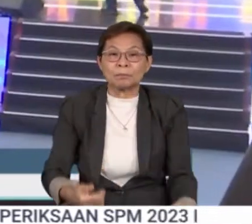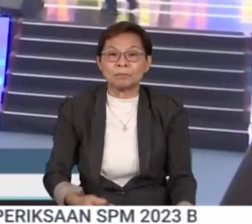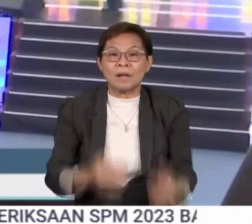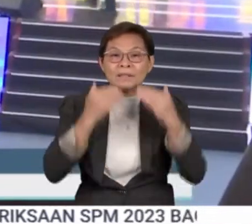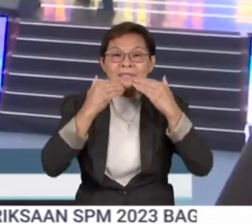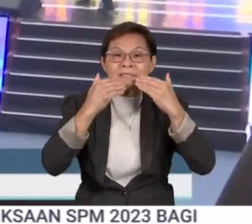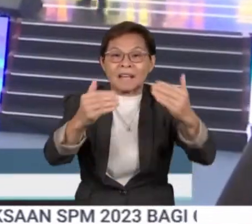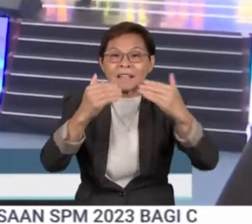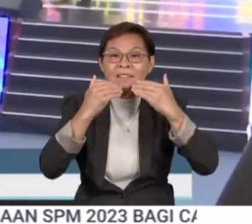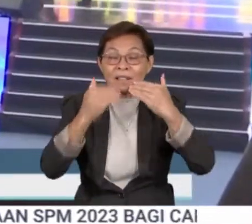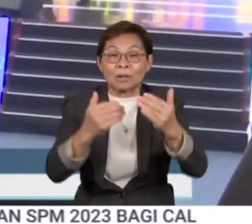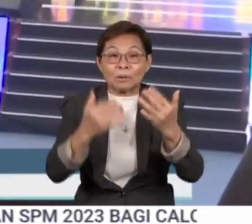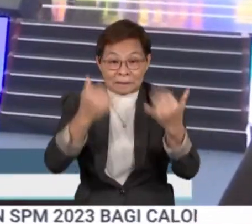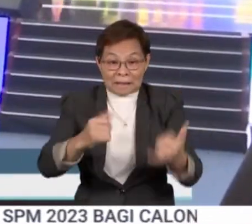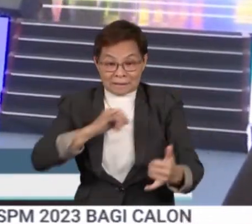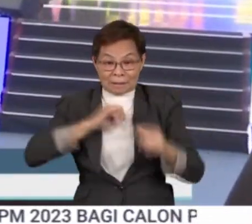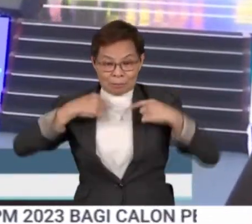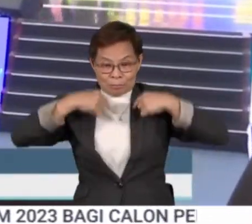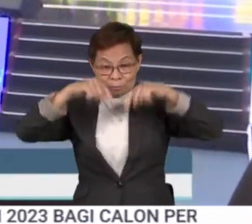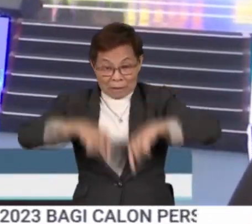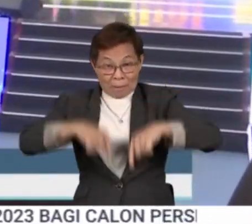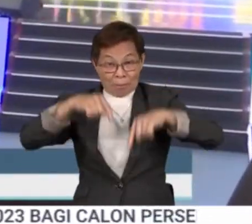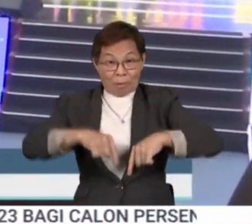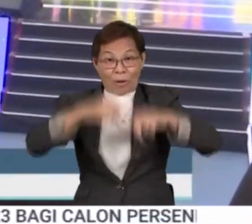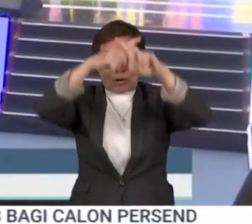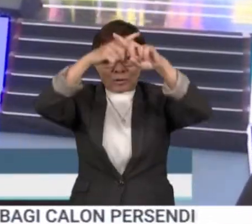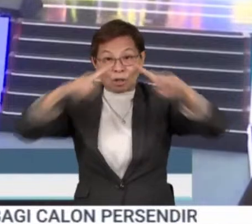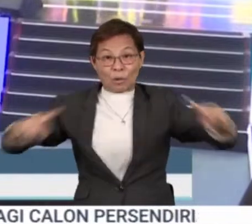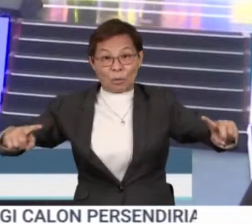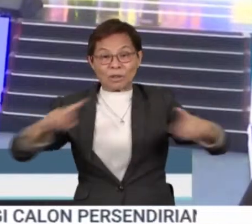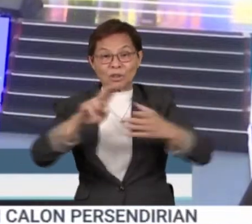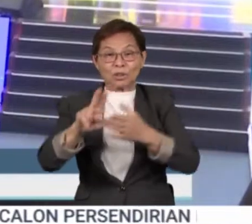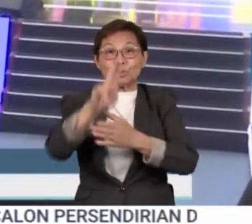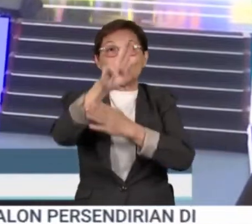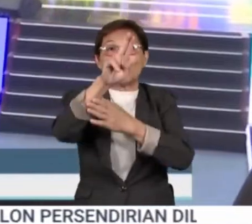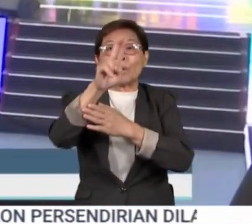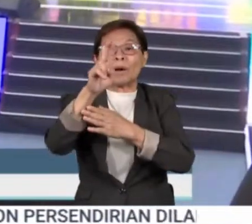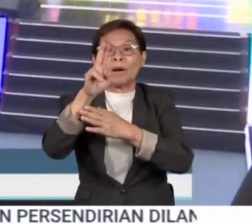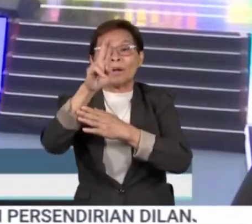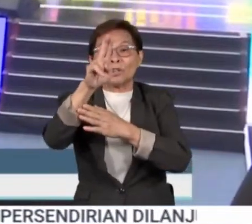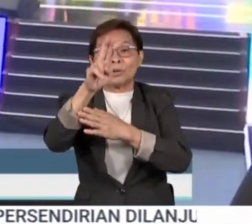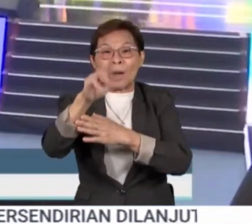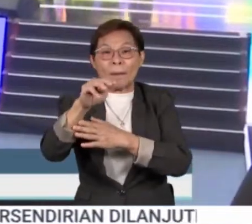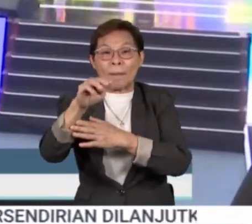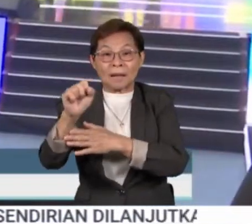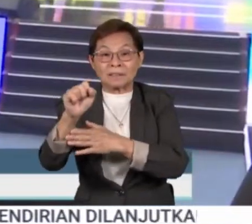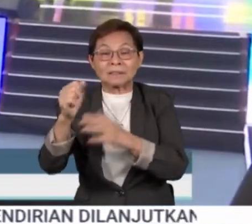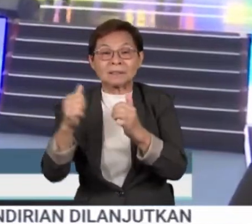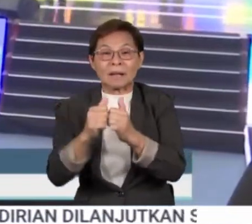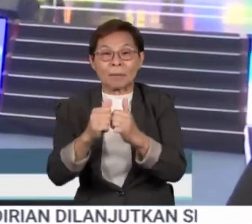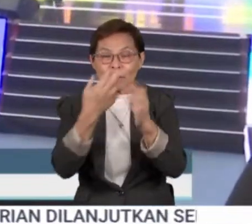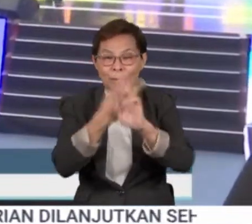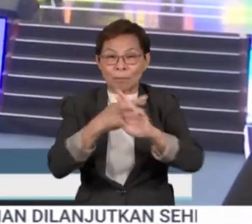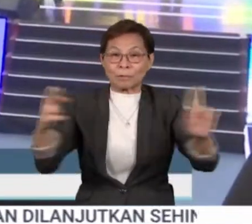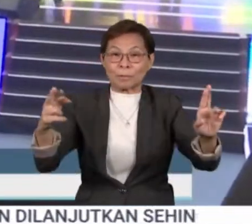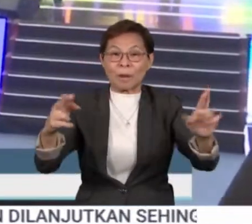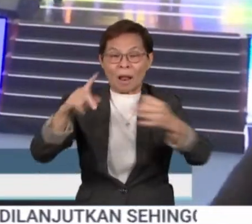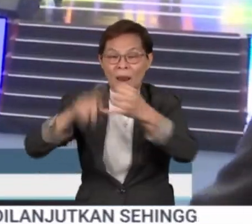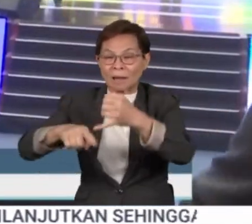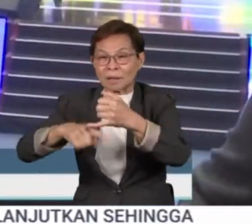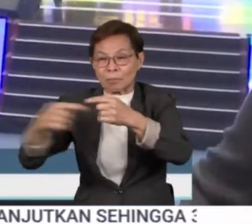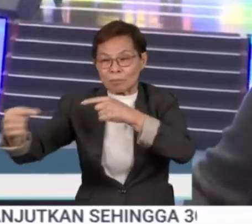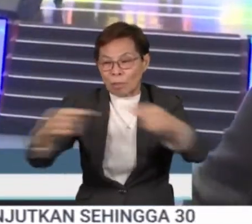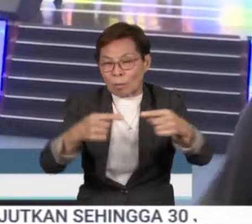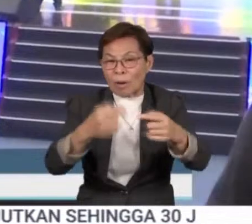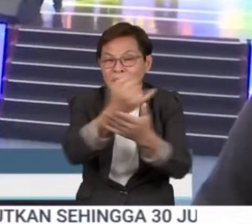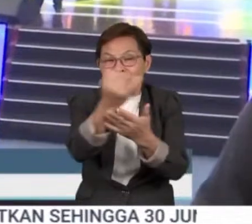Baik, terima kasih Radwin. Sekarang saya berada di Dewan Resital Universiti Malaysia Sabah UMS sempena dengan persiapan akhir pertandingan